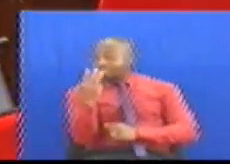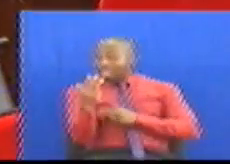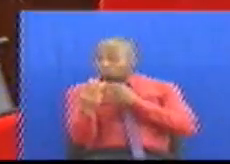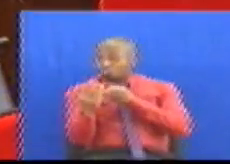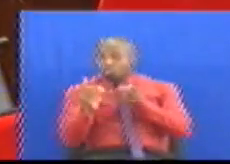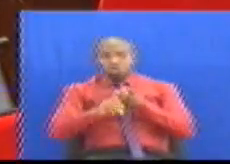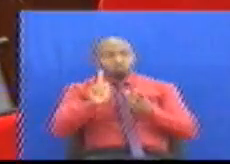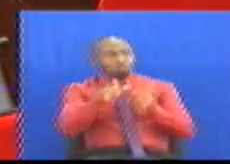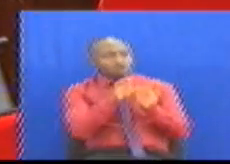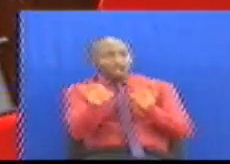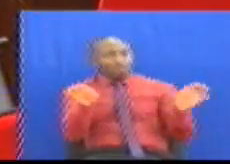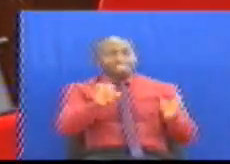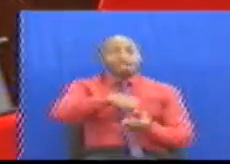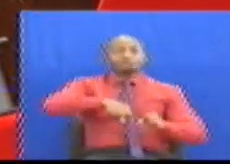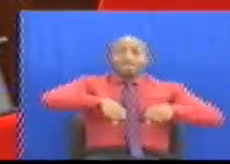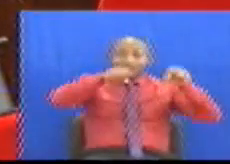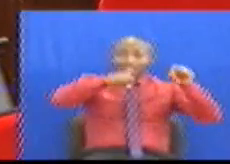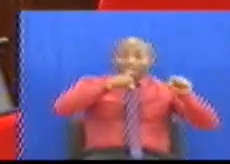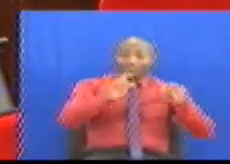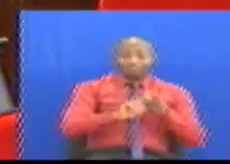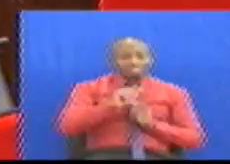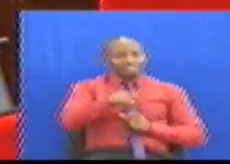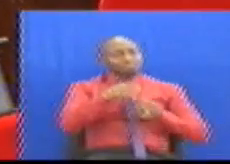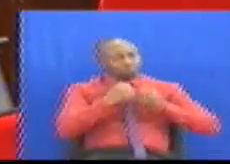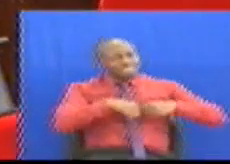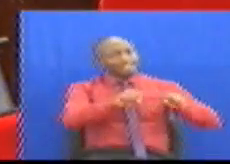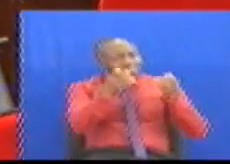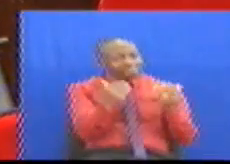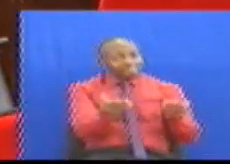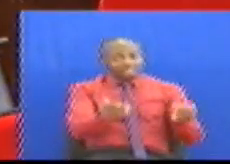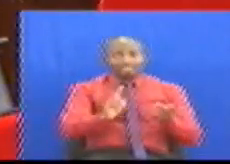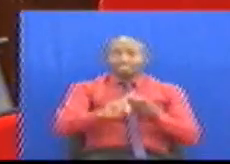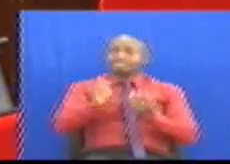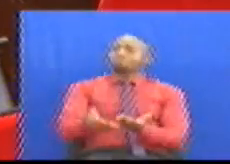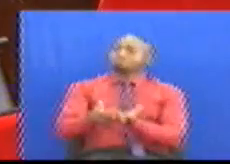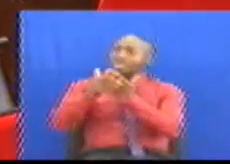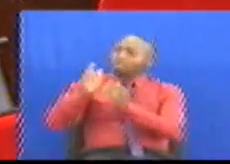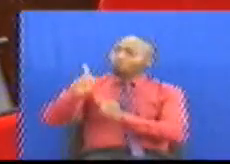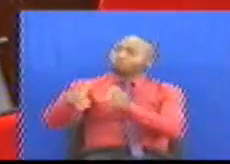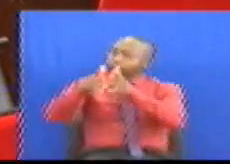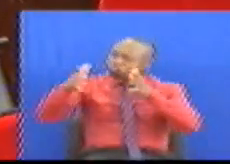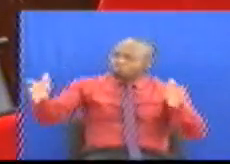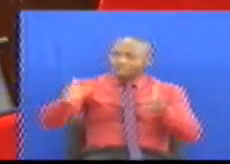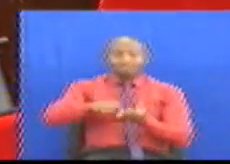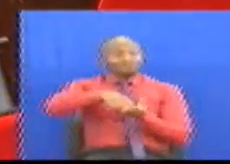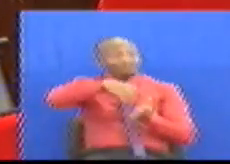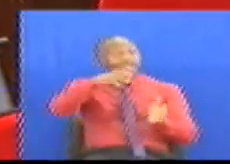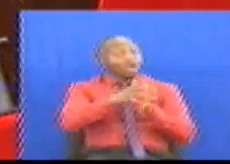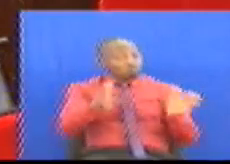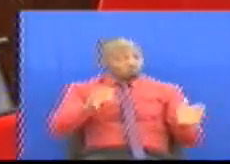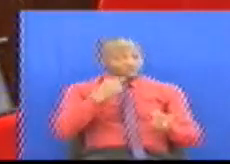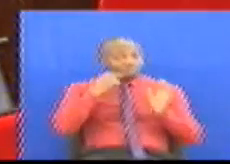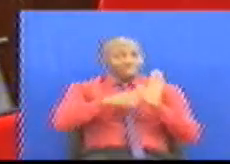kuwa na ugatuaji wa madaraka kwa maana ya D by D tuitekelezeni, ina msaada mkubwa sana. Faida yake kubwa ni kama nilivyowaambia, ni